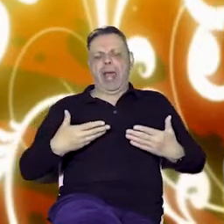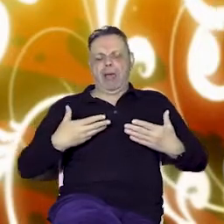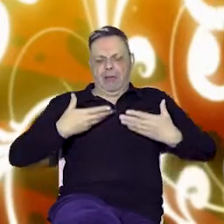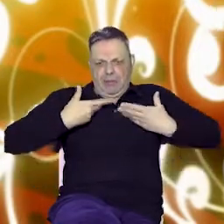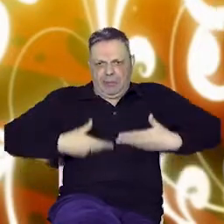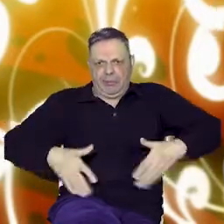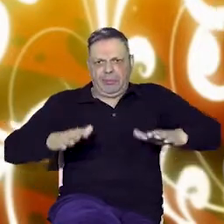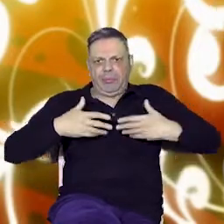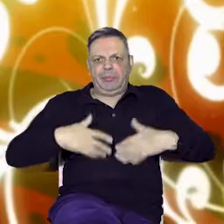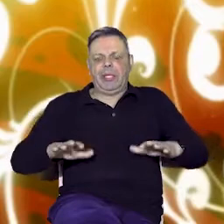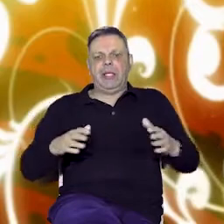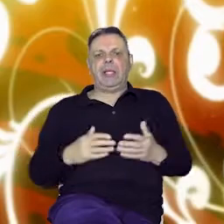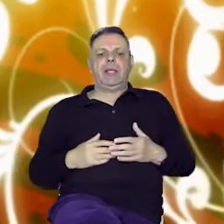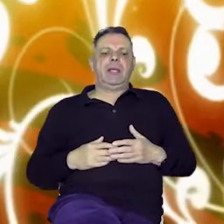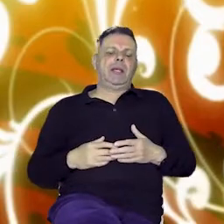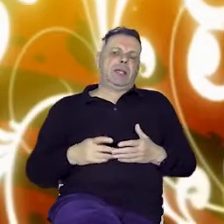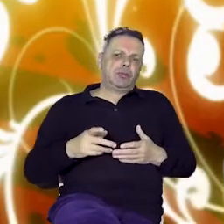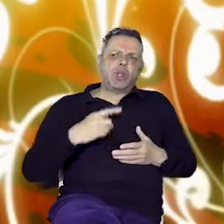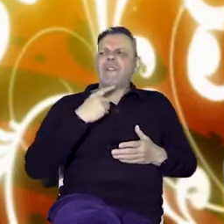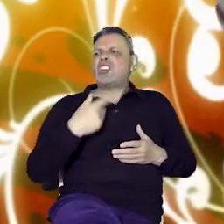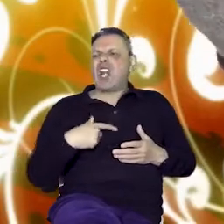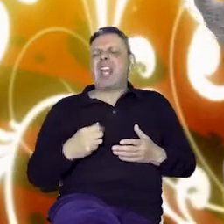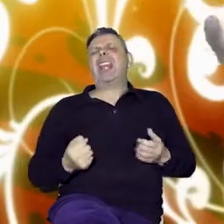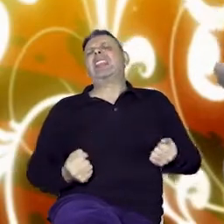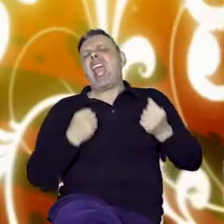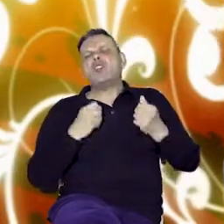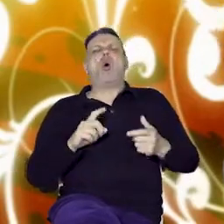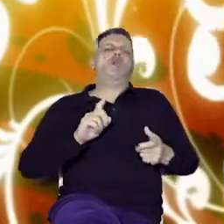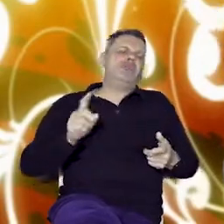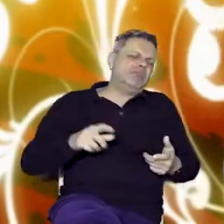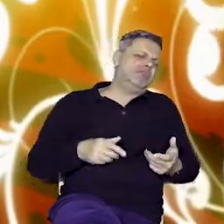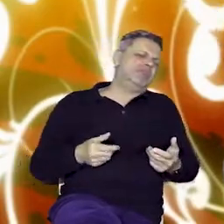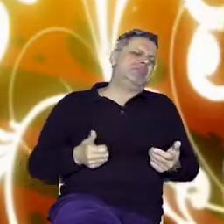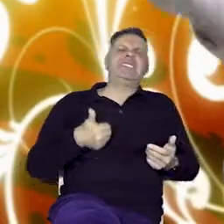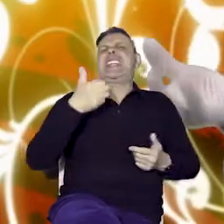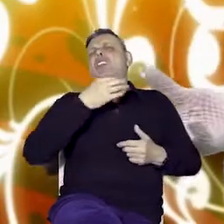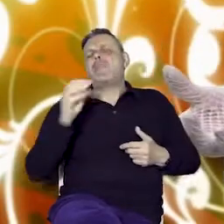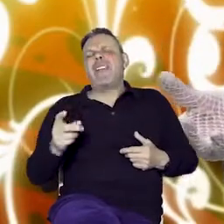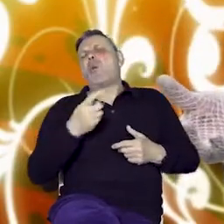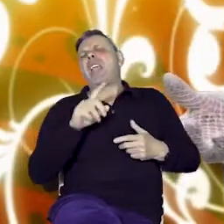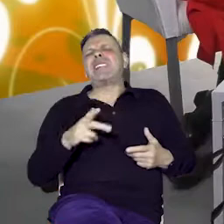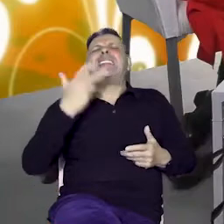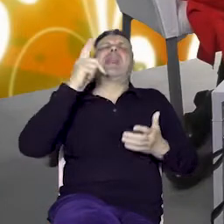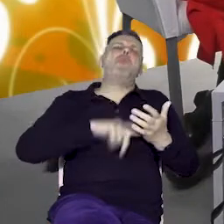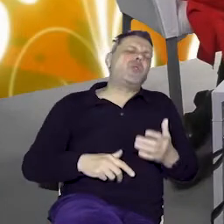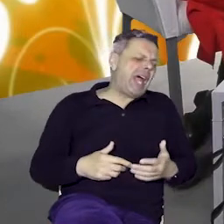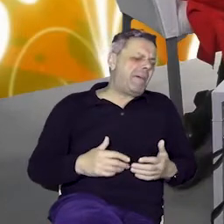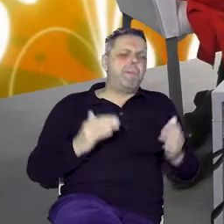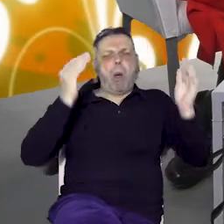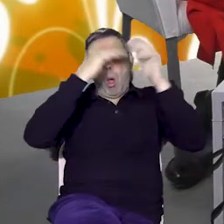već spomenuli, da li je otežano, da li je teško, da li je jednom dnevno ili nikad, da li je tri puta u